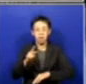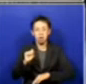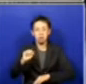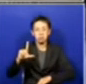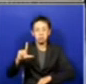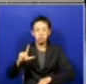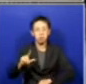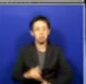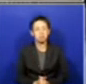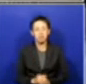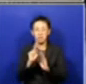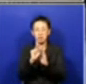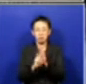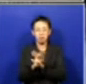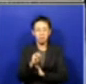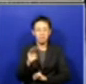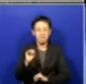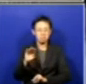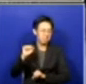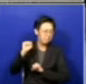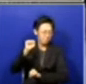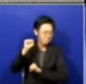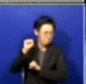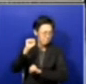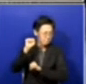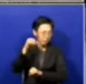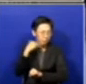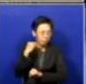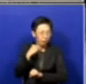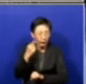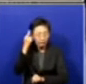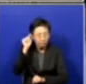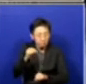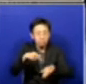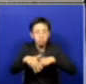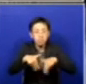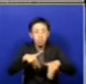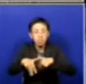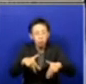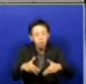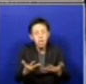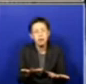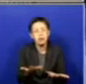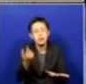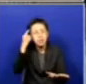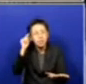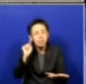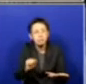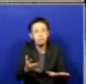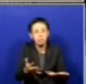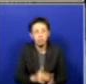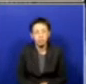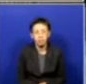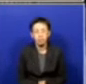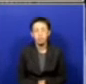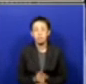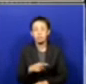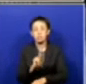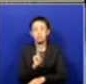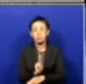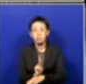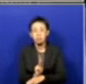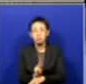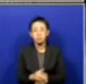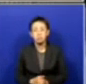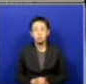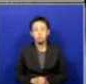ที่ใช้ม.14จนเคยตัวและท่านก็ไม่เห็นหัวพี่น้องประชาชนคนตัวเล็กตัวน้อยท่านประธานคะโร